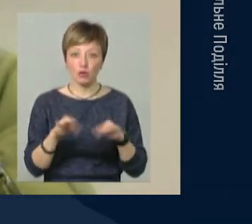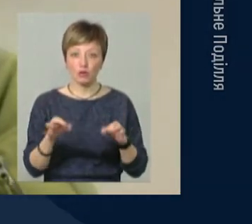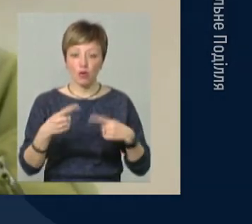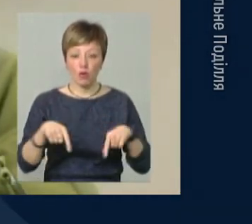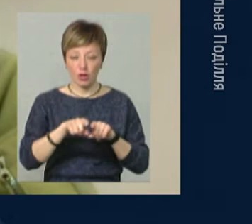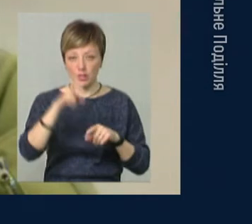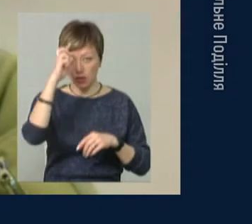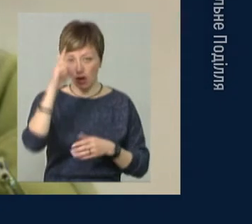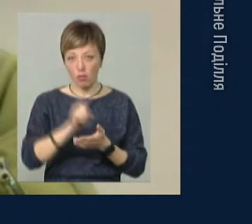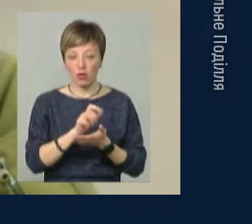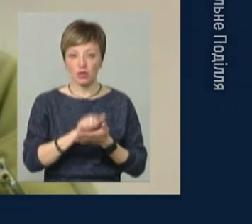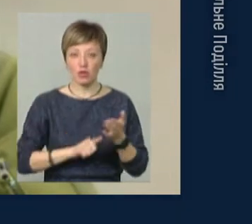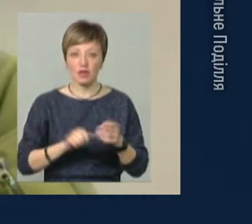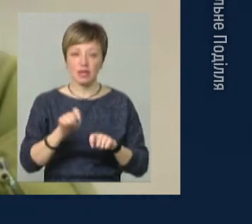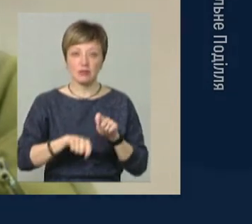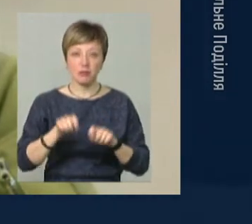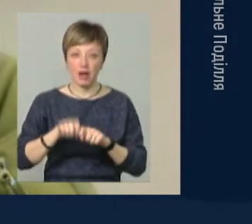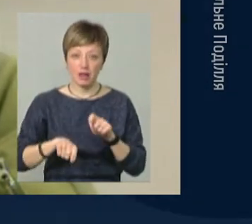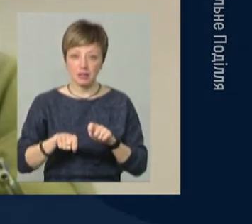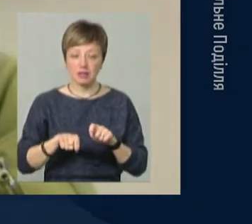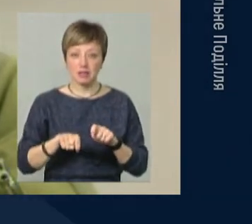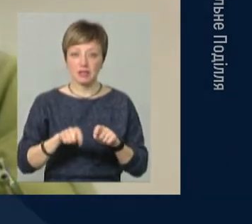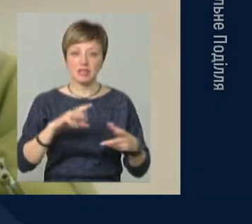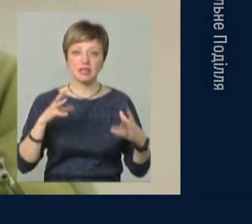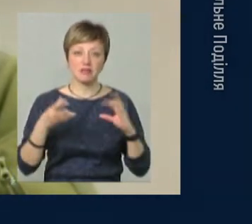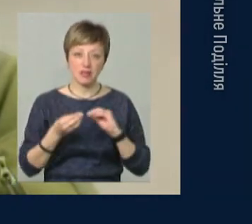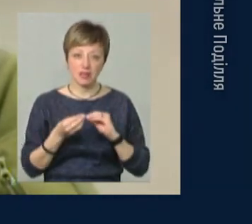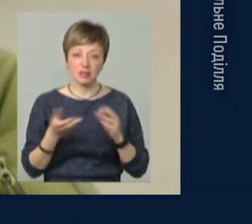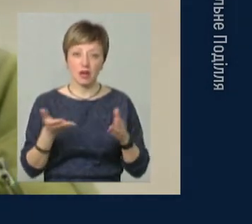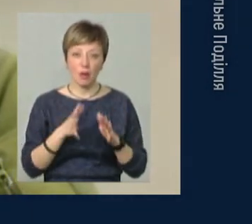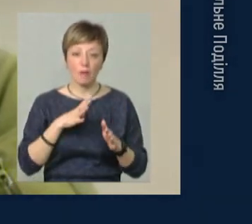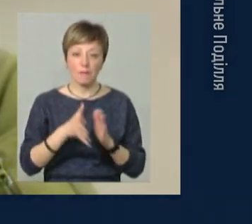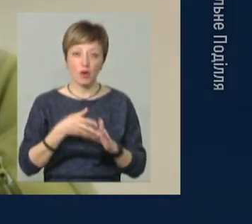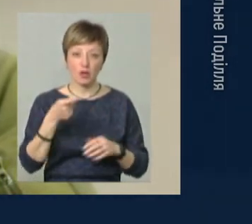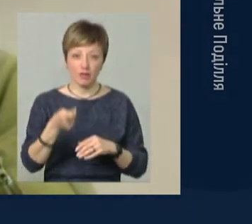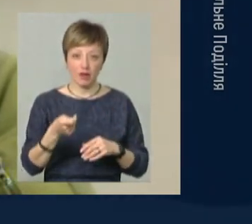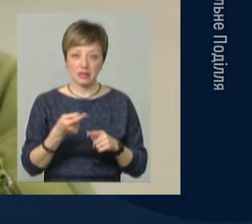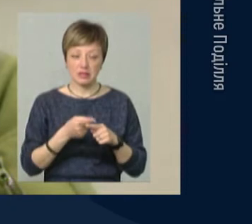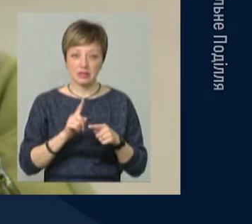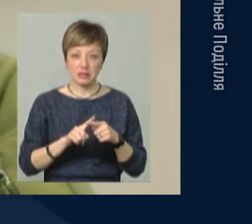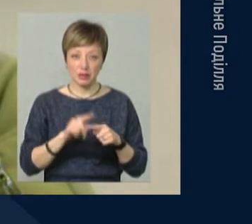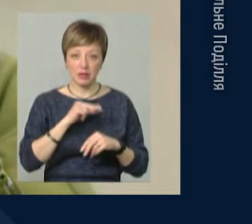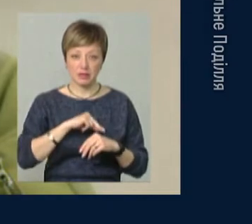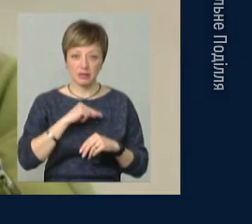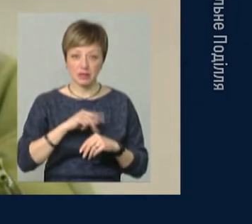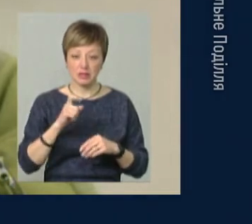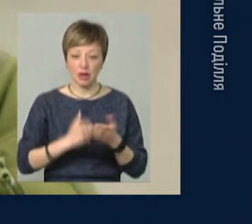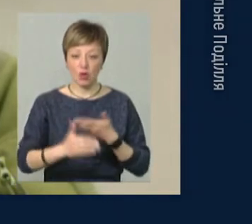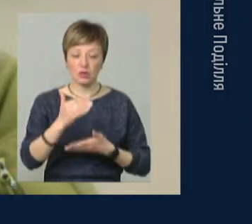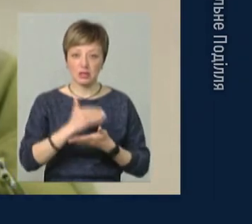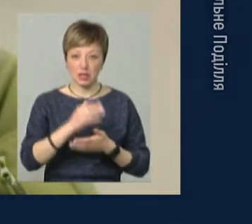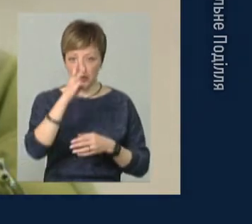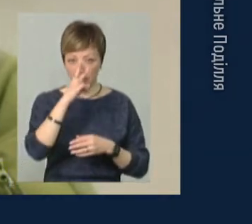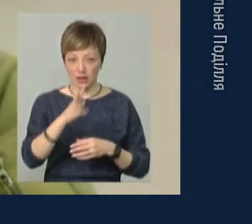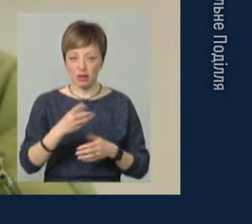органи Державної податкової інспекції, зокрема в частині звітності, яка подавалася за цих працівників за останній квартал,